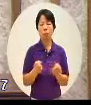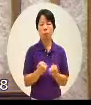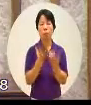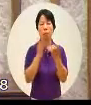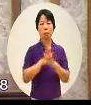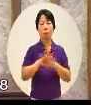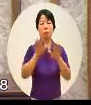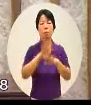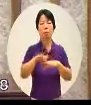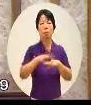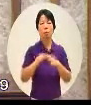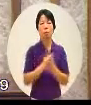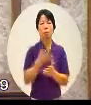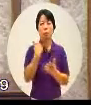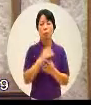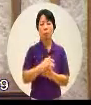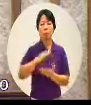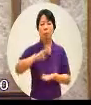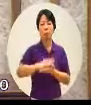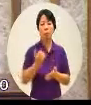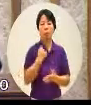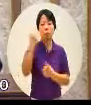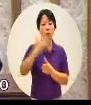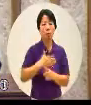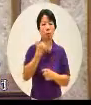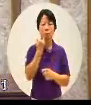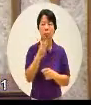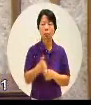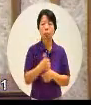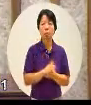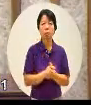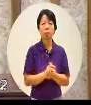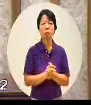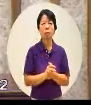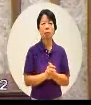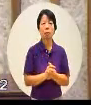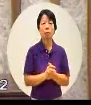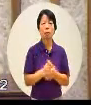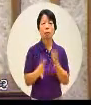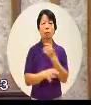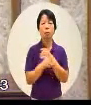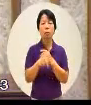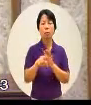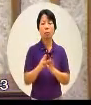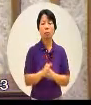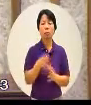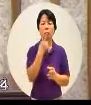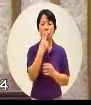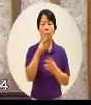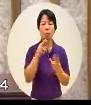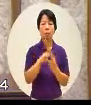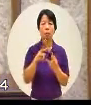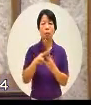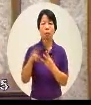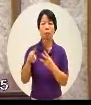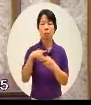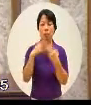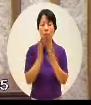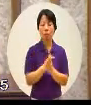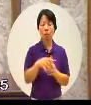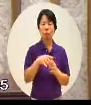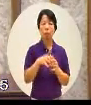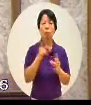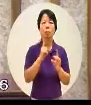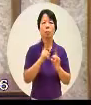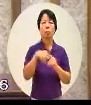得这样可以降低压力吗？可以降低学生的压力吗？ 基本上呢，在亚洲的国家，儒家文化熏陶下